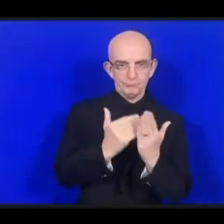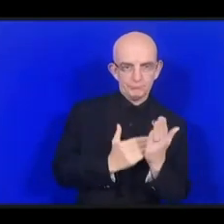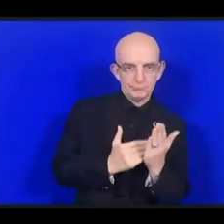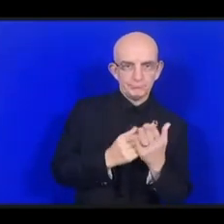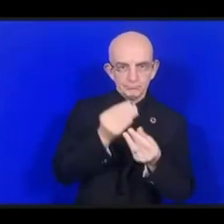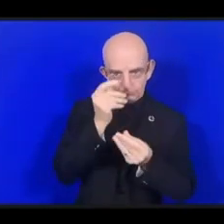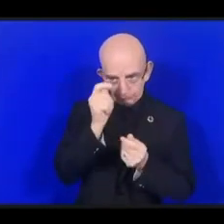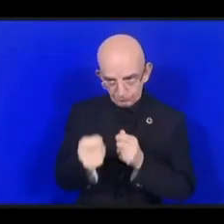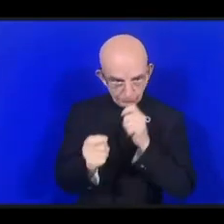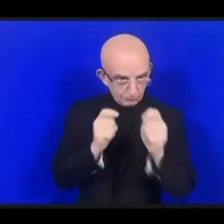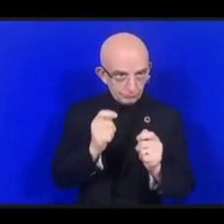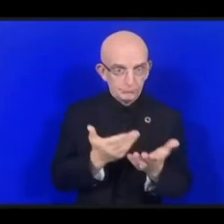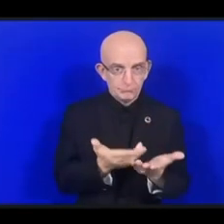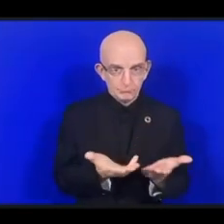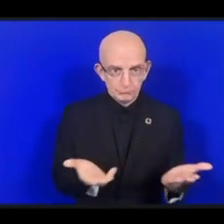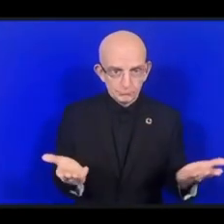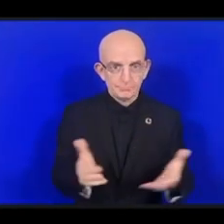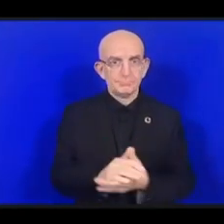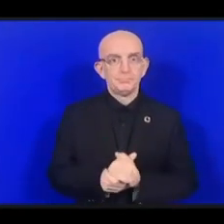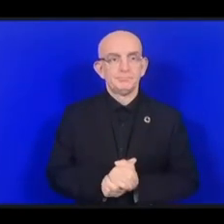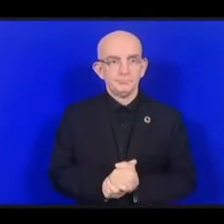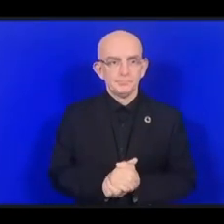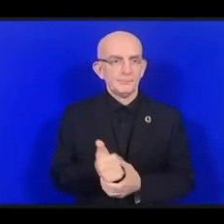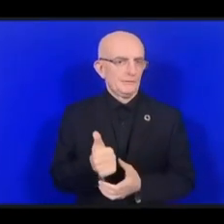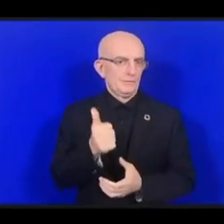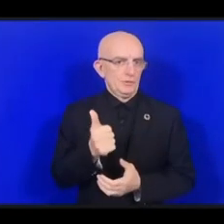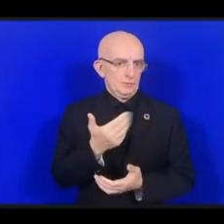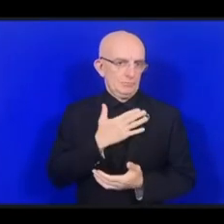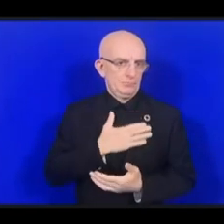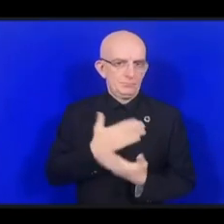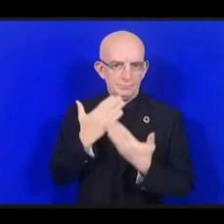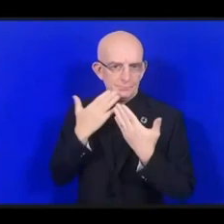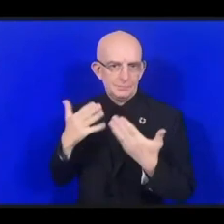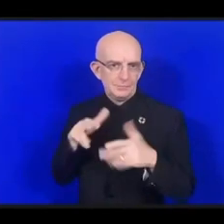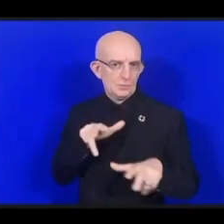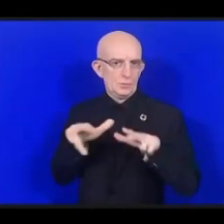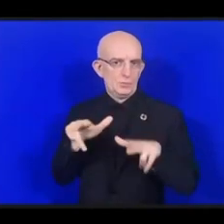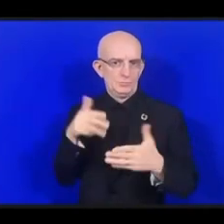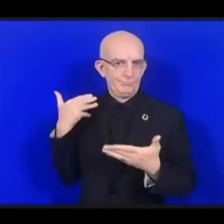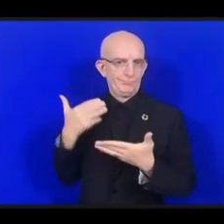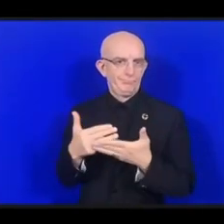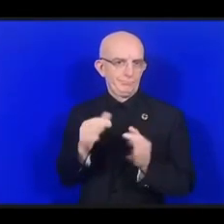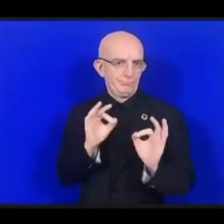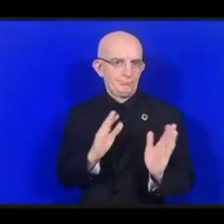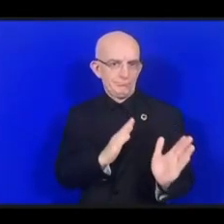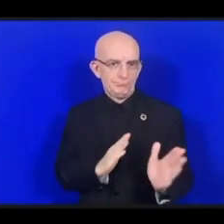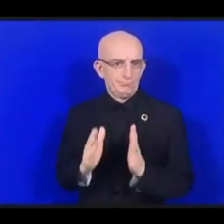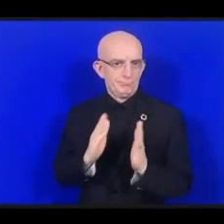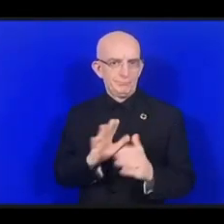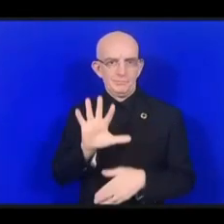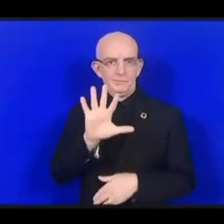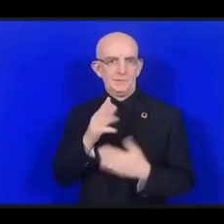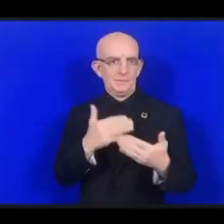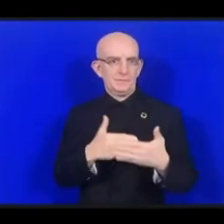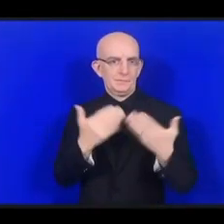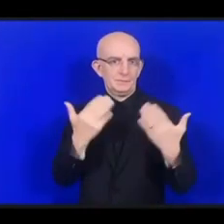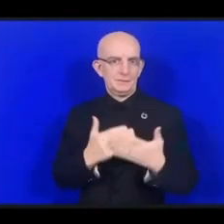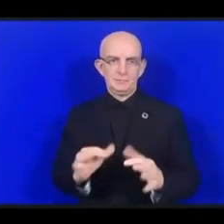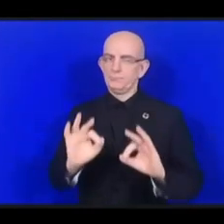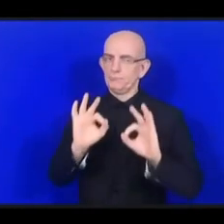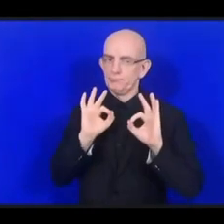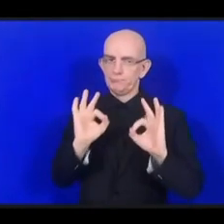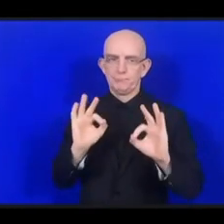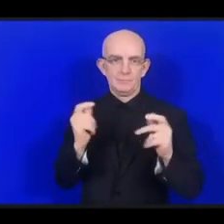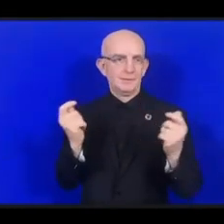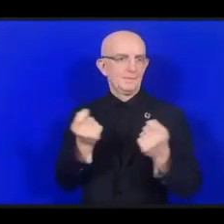extraordinaire hospitalité des 5 derniers jours un festival d'idées de suggestions